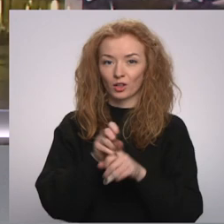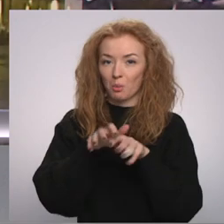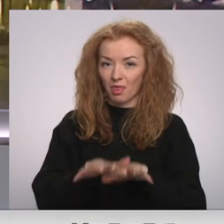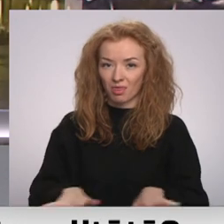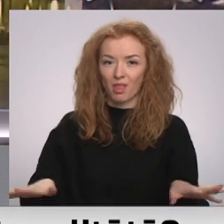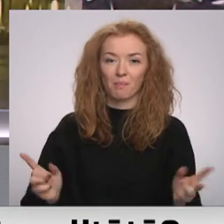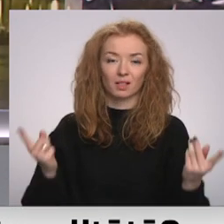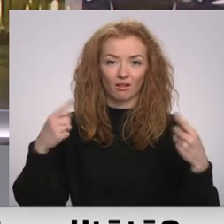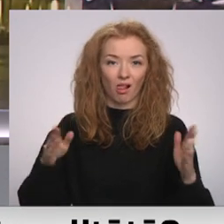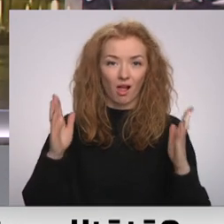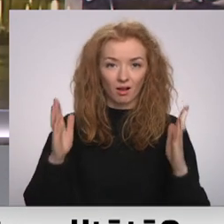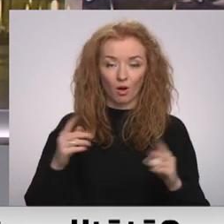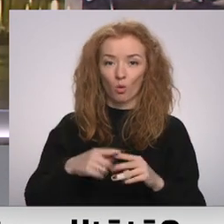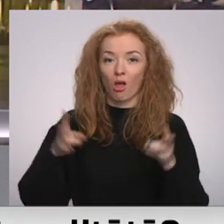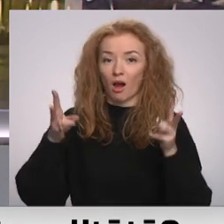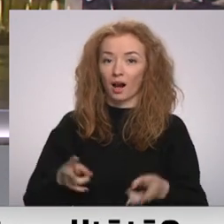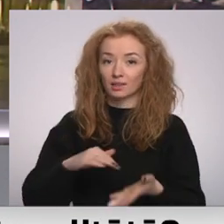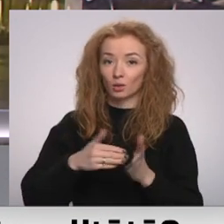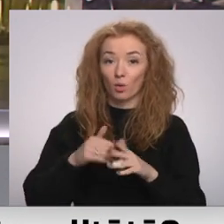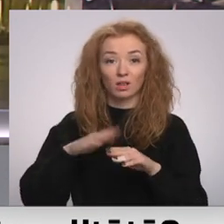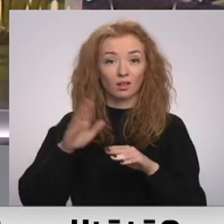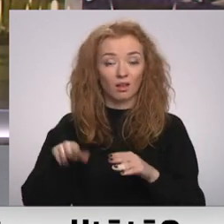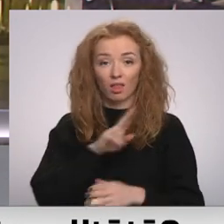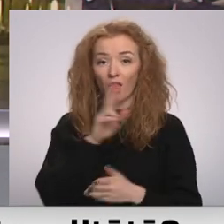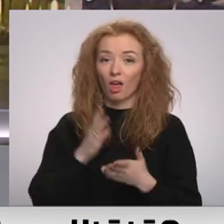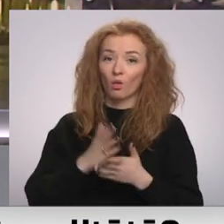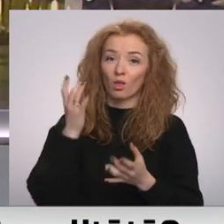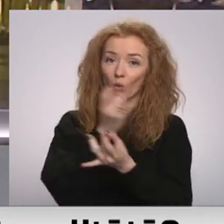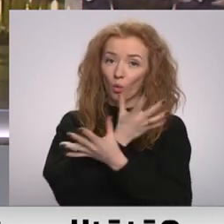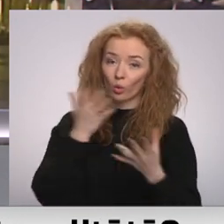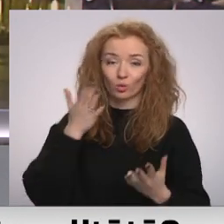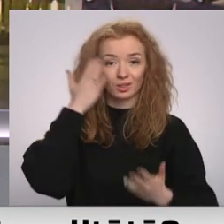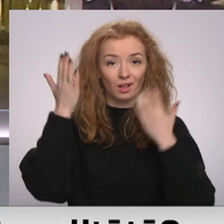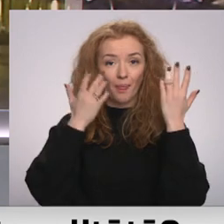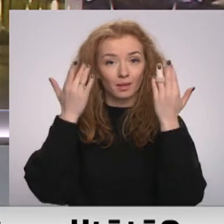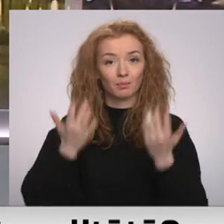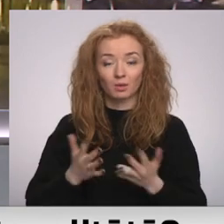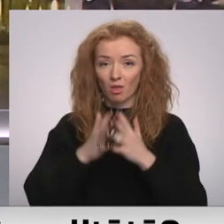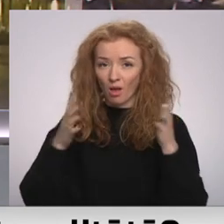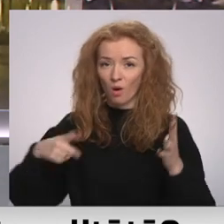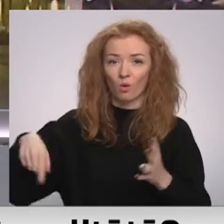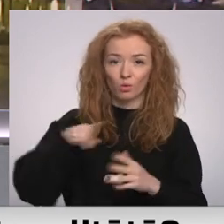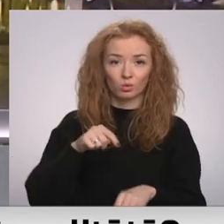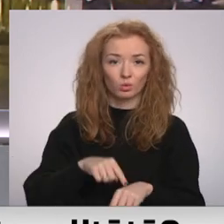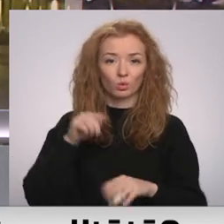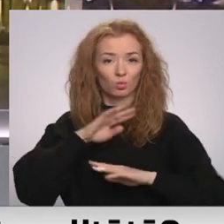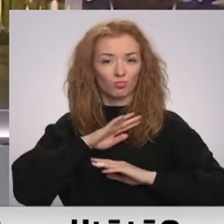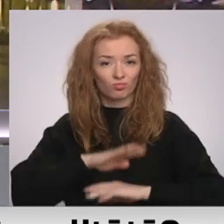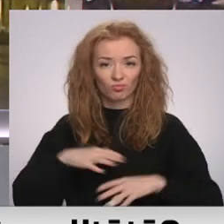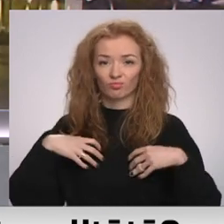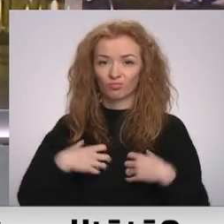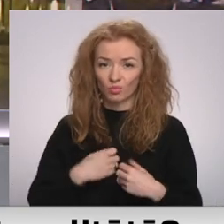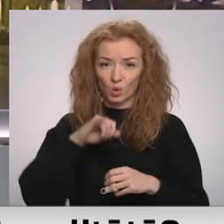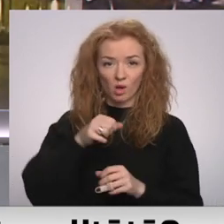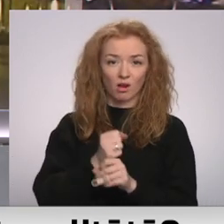un ārkārtējās situācijas dēļ. Nenotika kultūras un izklaides pasākumi. Daudz no mums izjuta nomāktību un depresiju strādājot